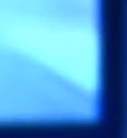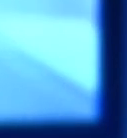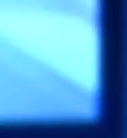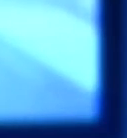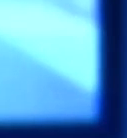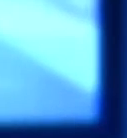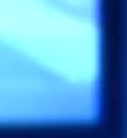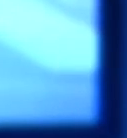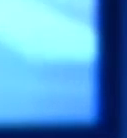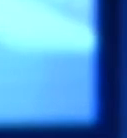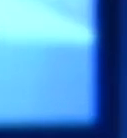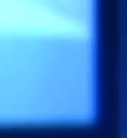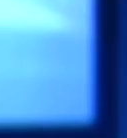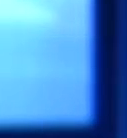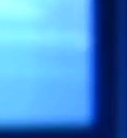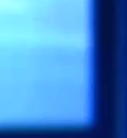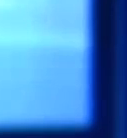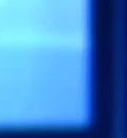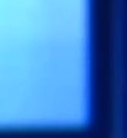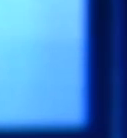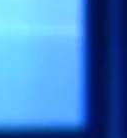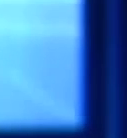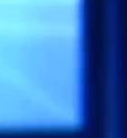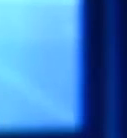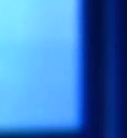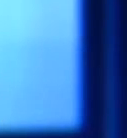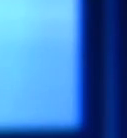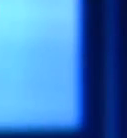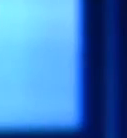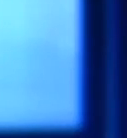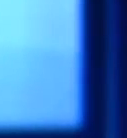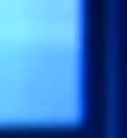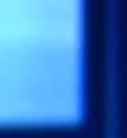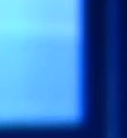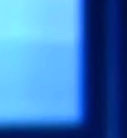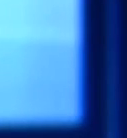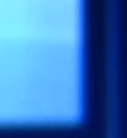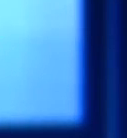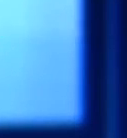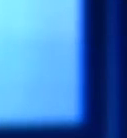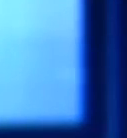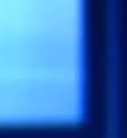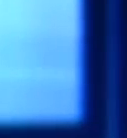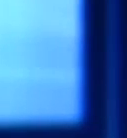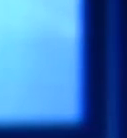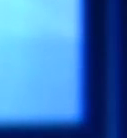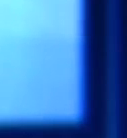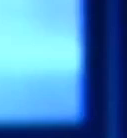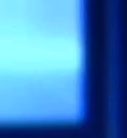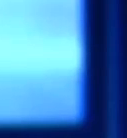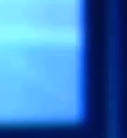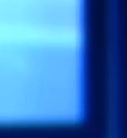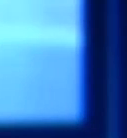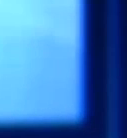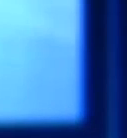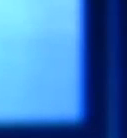הברית, התנצלו ראשי הארגון ואמרו, לא התייחסנו אליה בכבוד הראוי, זה מקרה בודד. תעלה אינריך כתבתנו בארצות